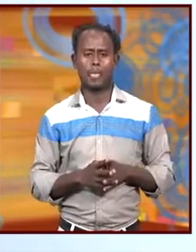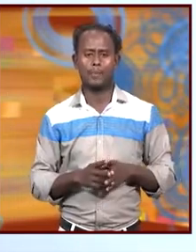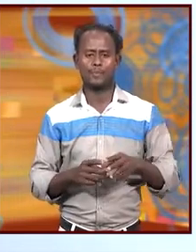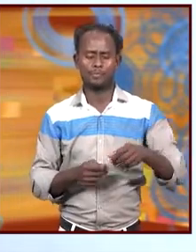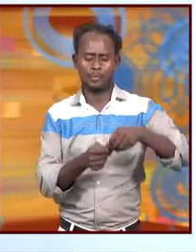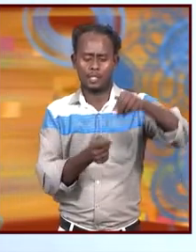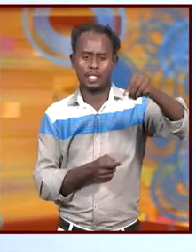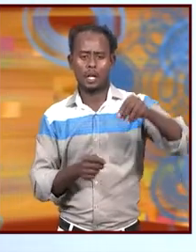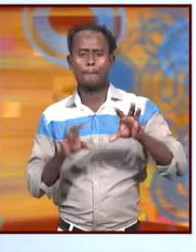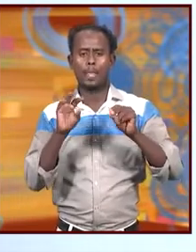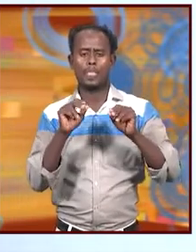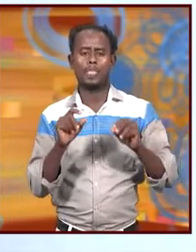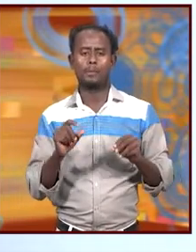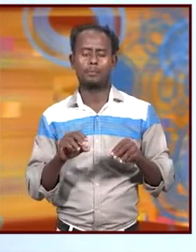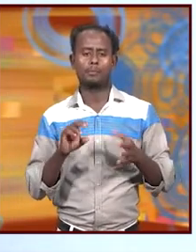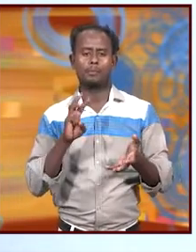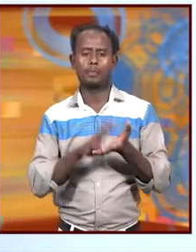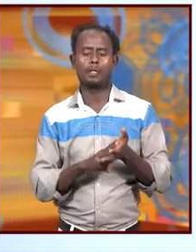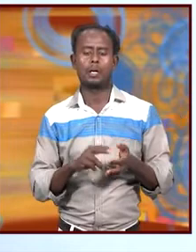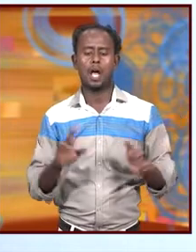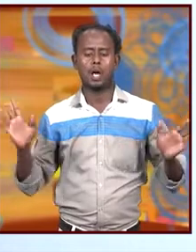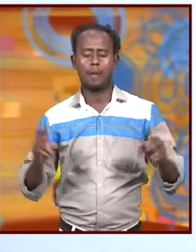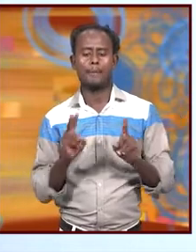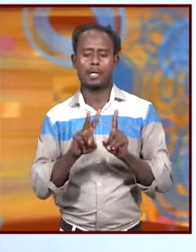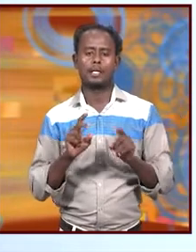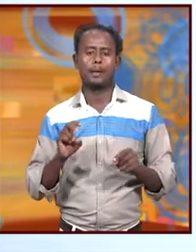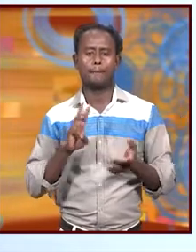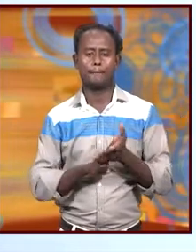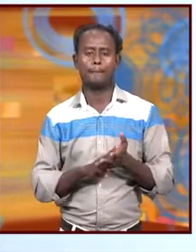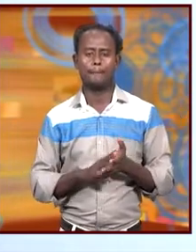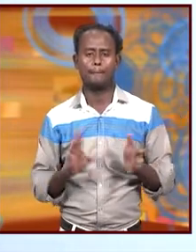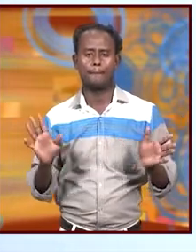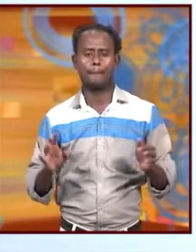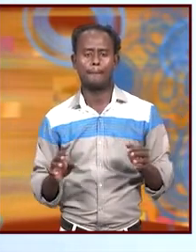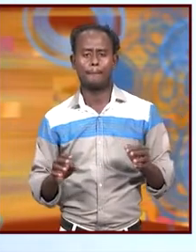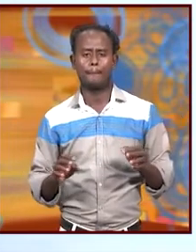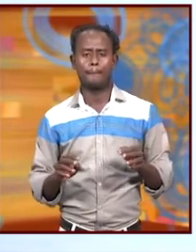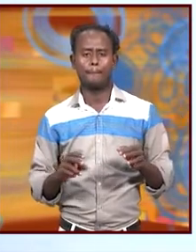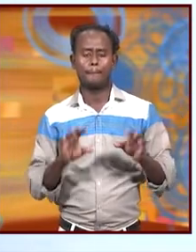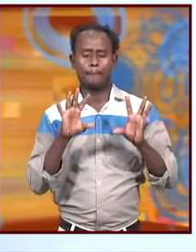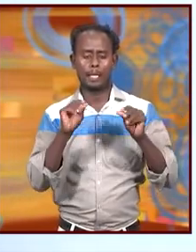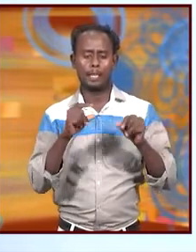நீளம் 10 மீட்டர், அகலம் 12 மீட்டர், பரப்பளவானது